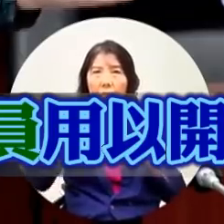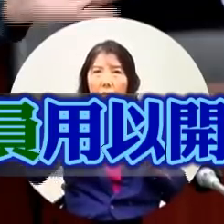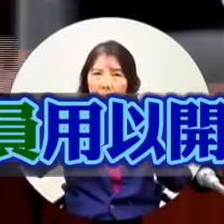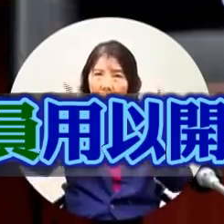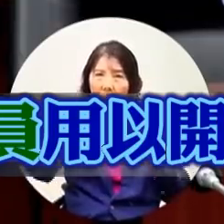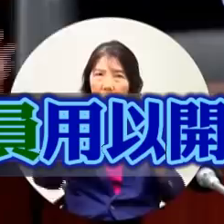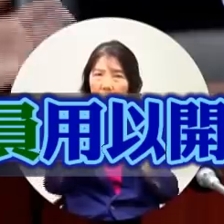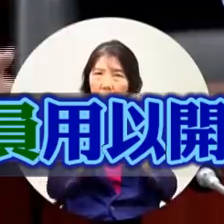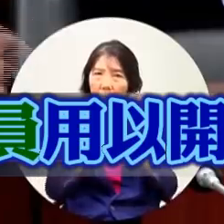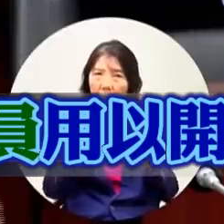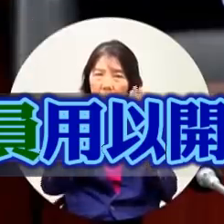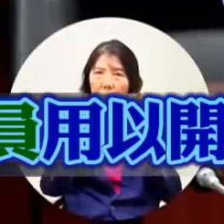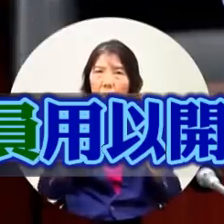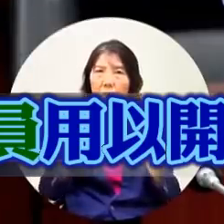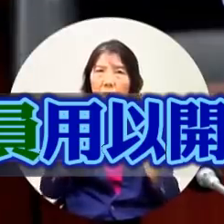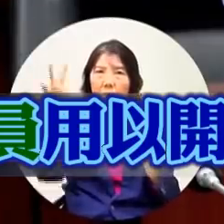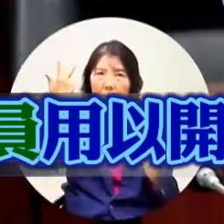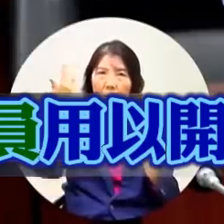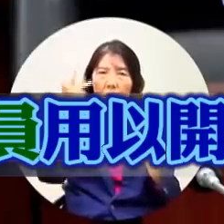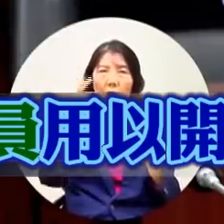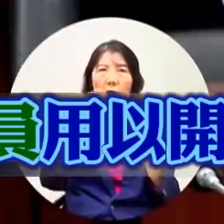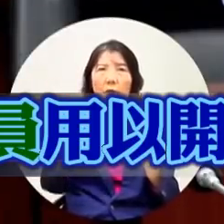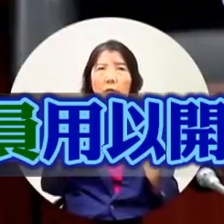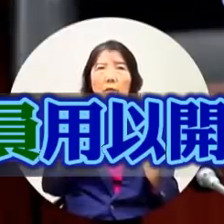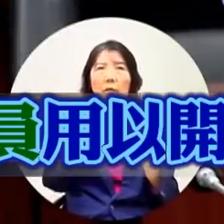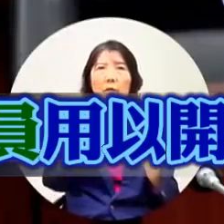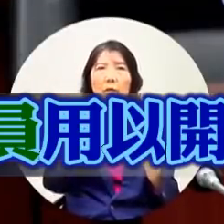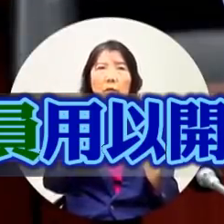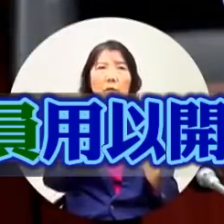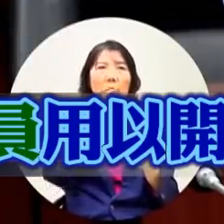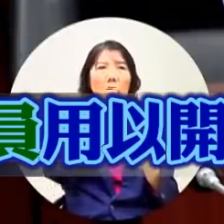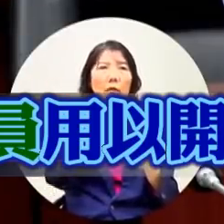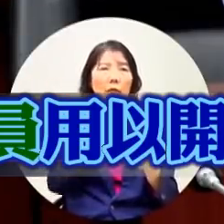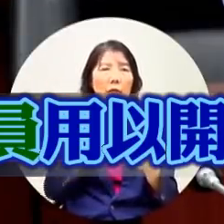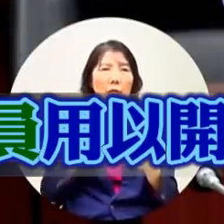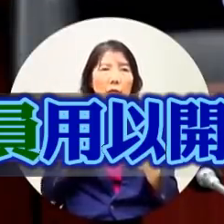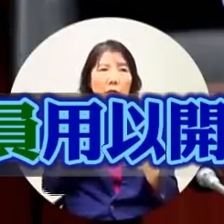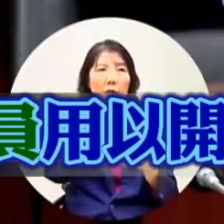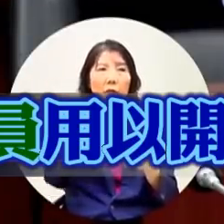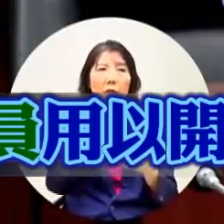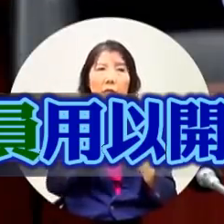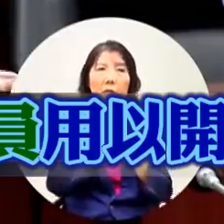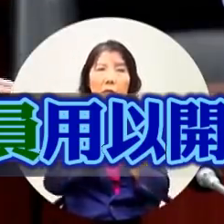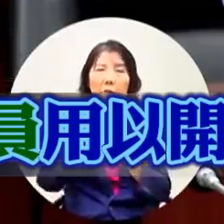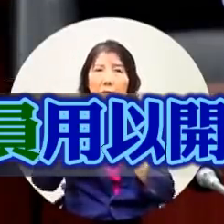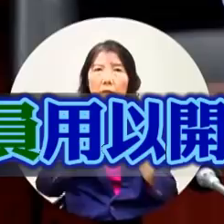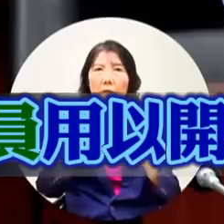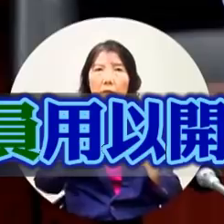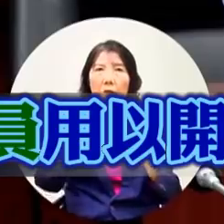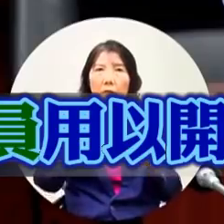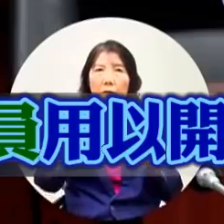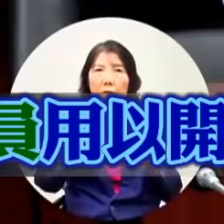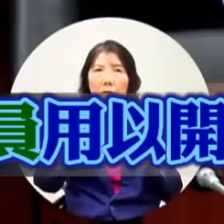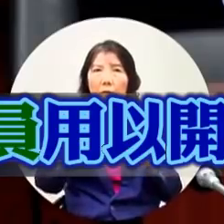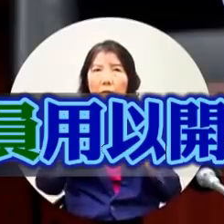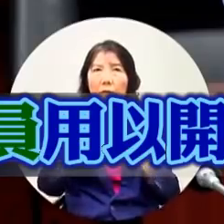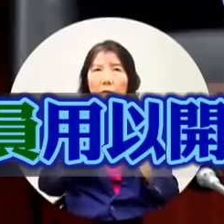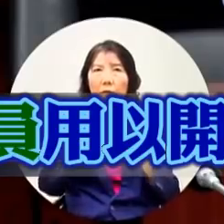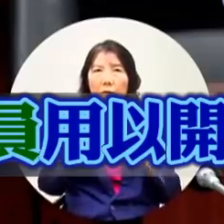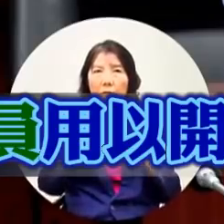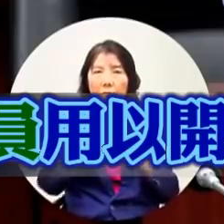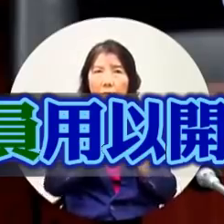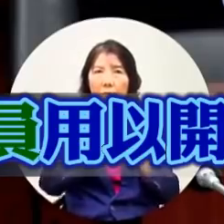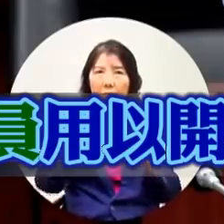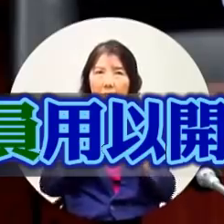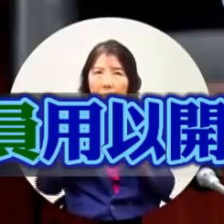为上个礼拜我们一戳破这个谎言之后，那主秘跟局长就追着给媒体跑。到现在我们还是不知道是